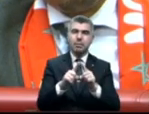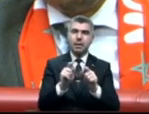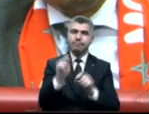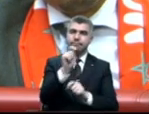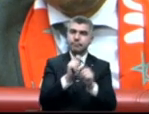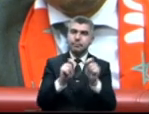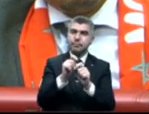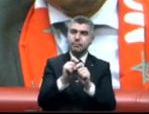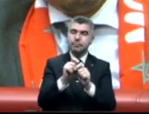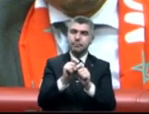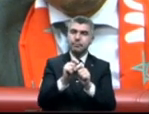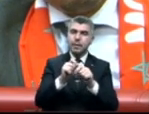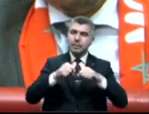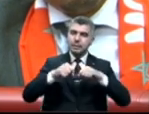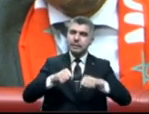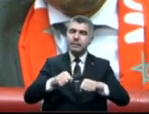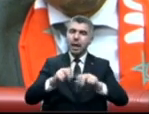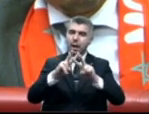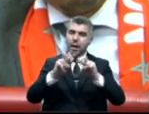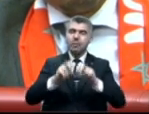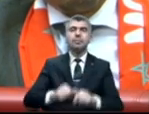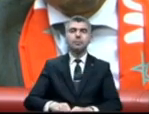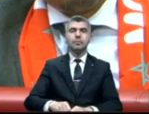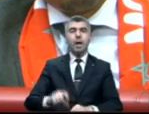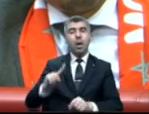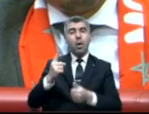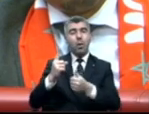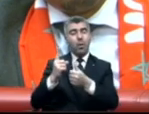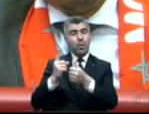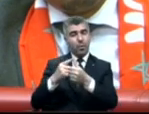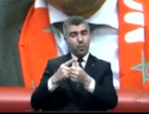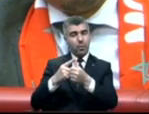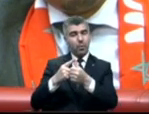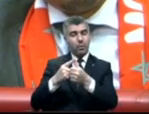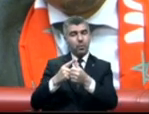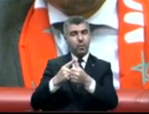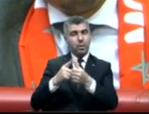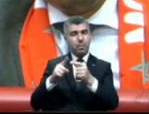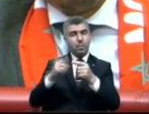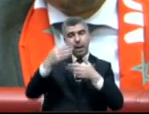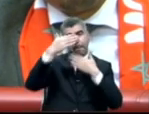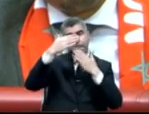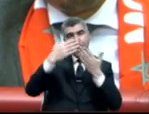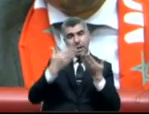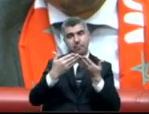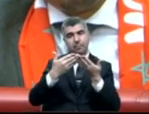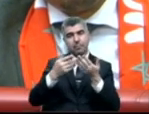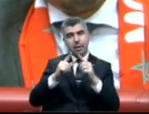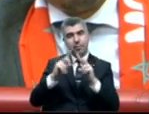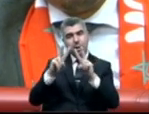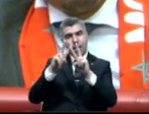بهذا القطاع. أولا، الأمر الأول هو أنه بلادنا باقي ما